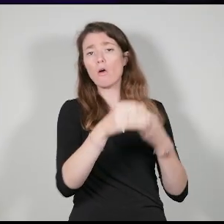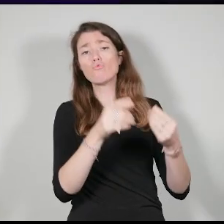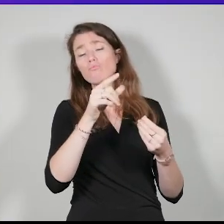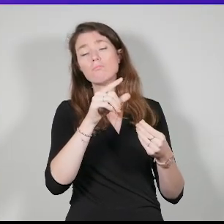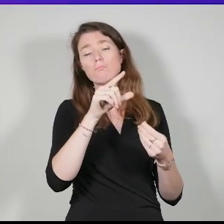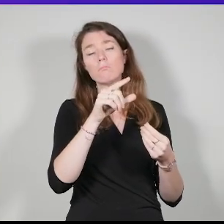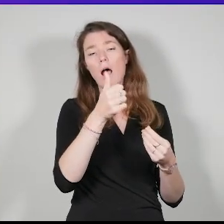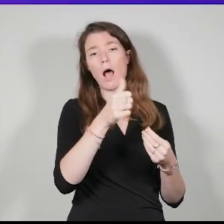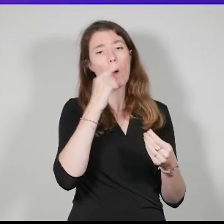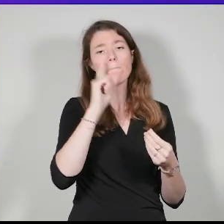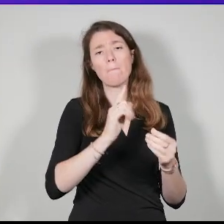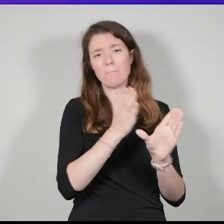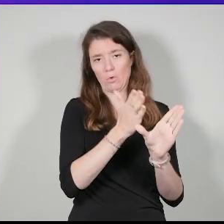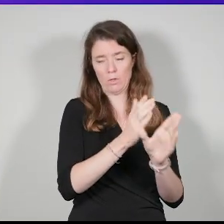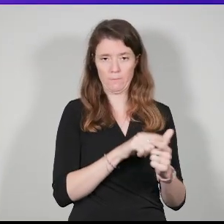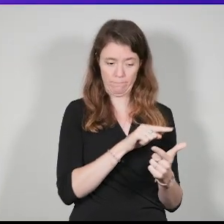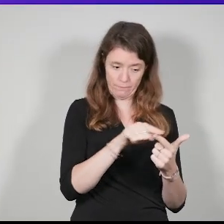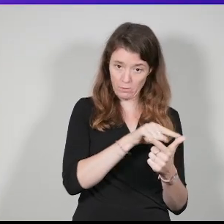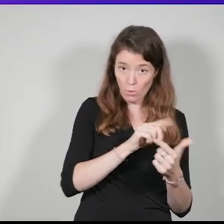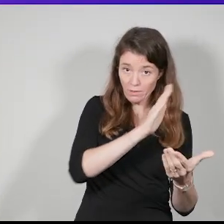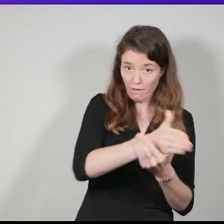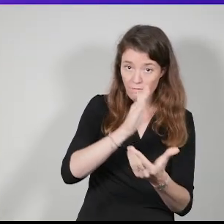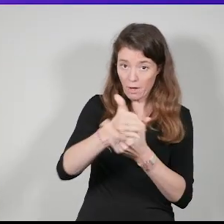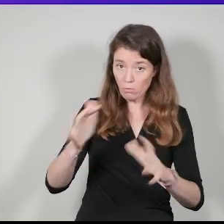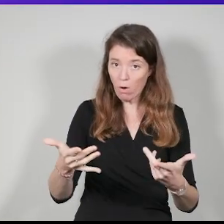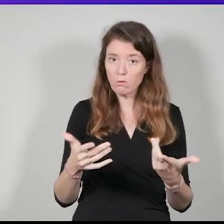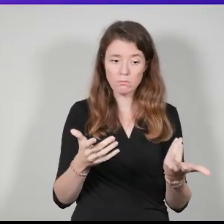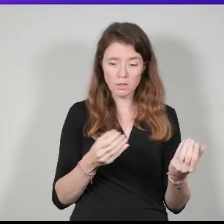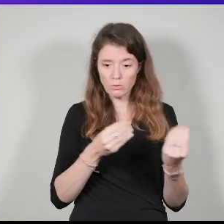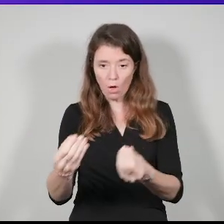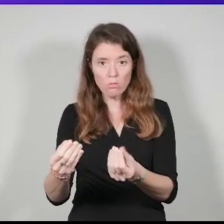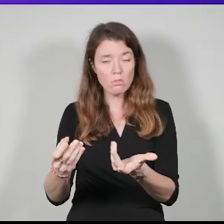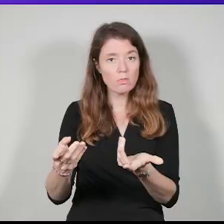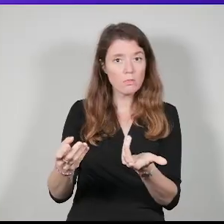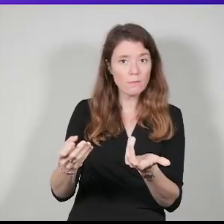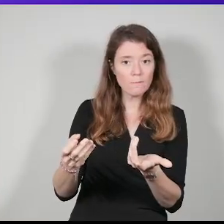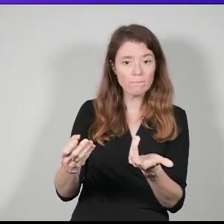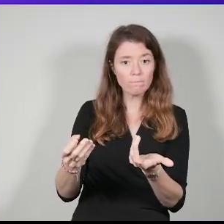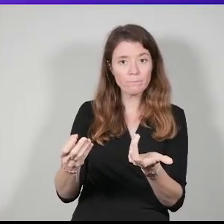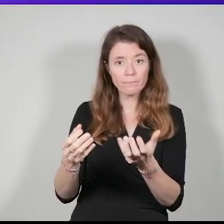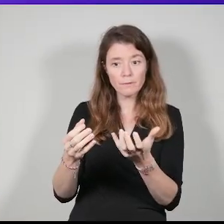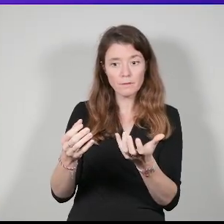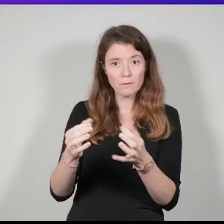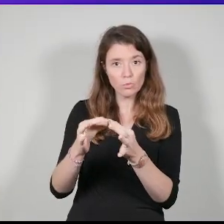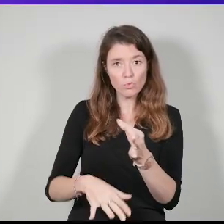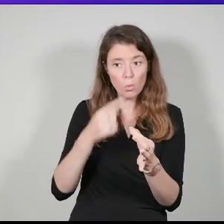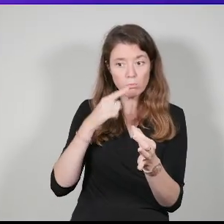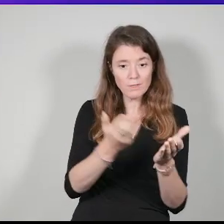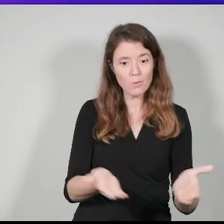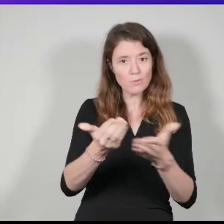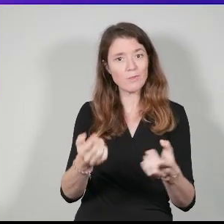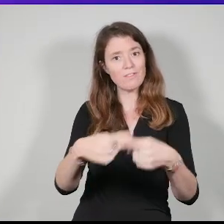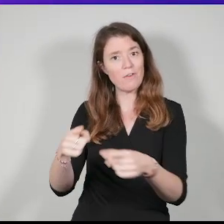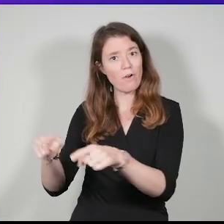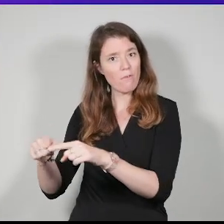qui interviennent. Comment est-ce qu'ils interviennent et en quoi est-ce que ça permet de répondre à la variété des situations et des besoins